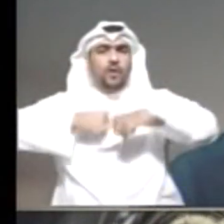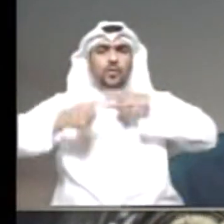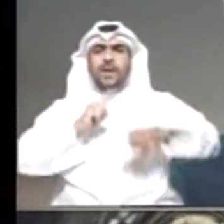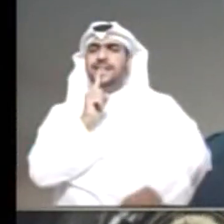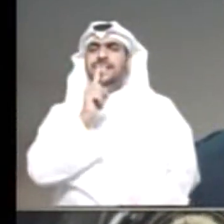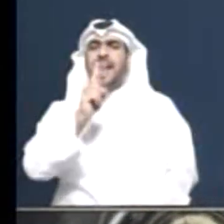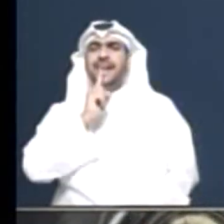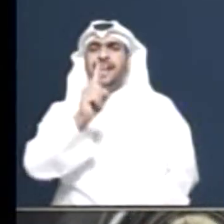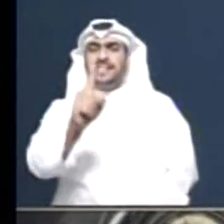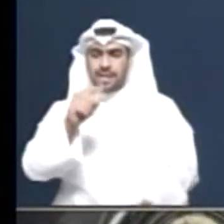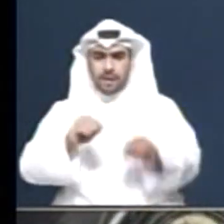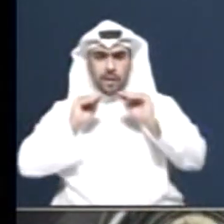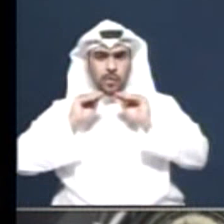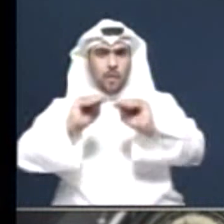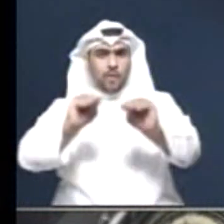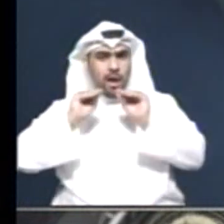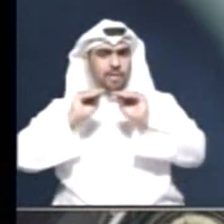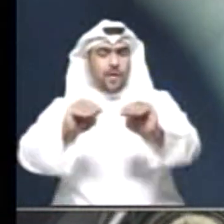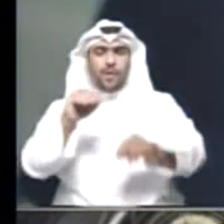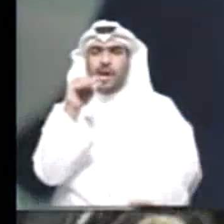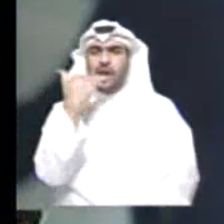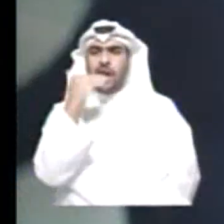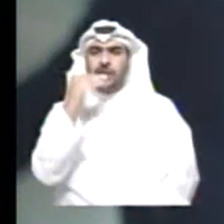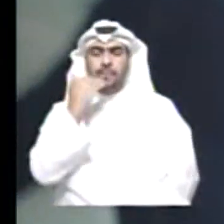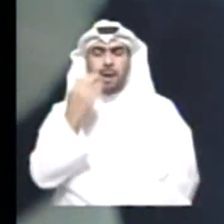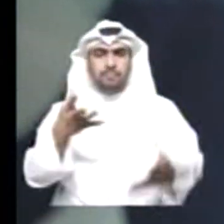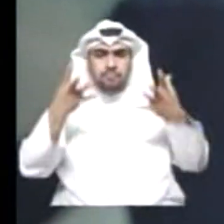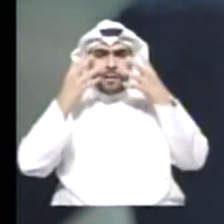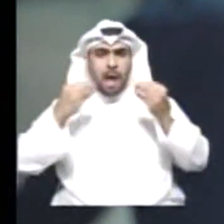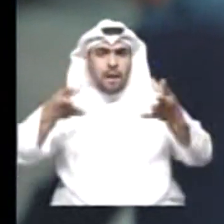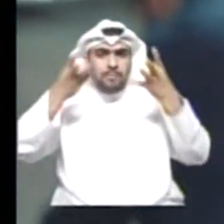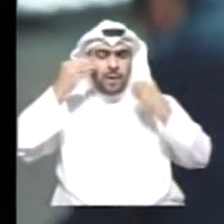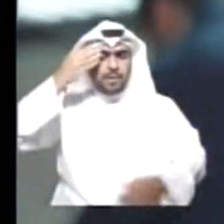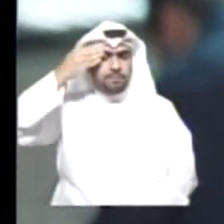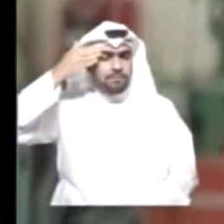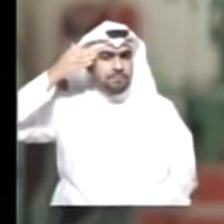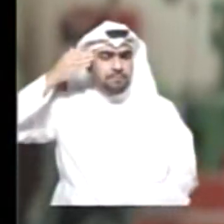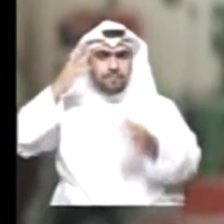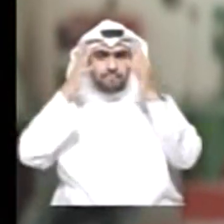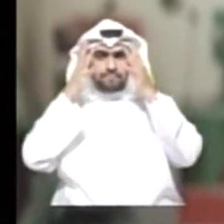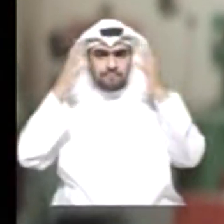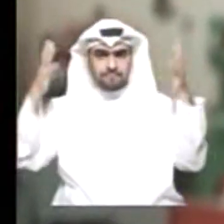والذي بدوره يؤمن بأهمية تدريب العنصر البشري كونه أحد